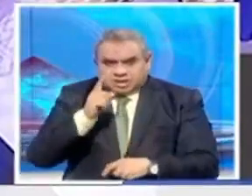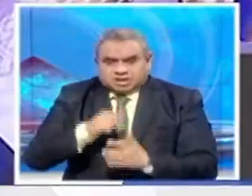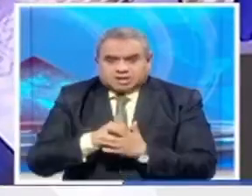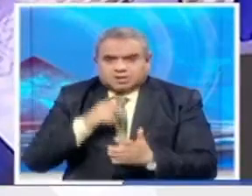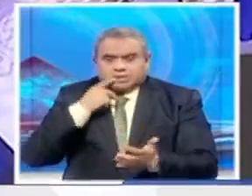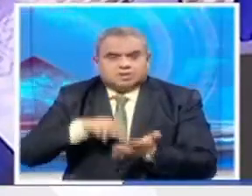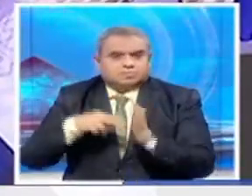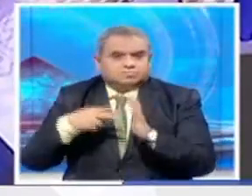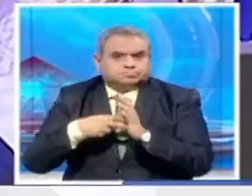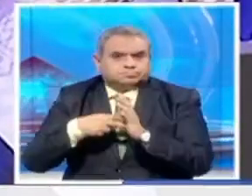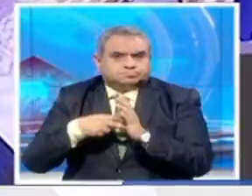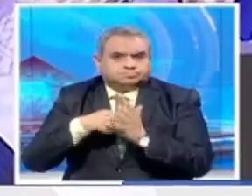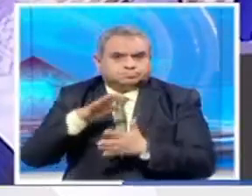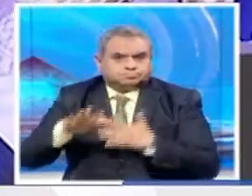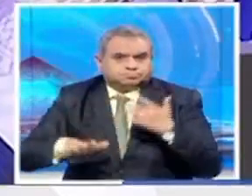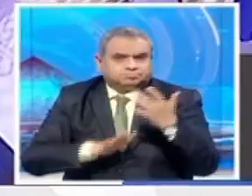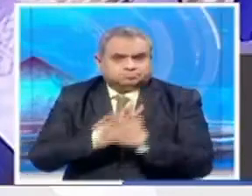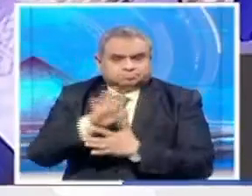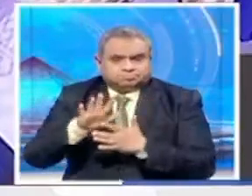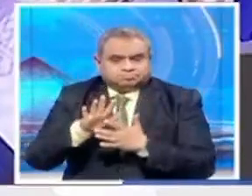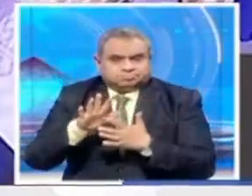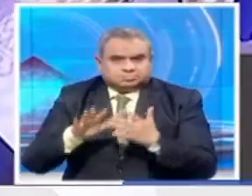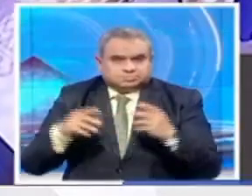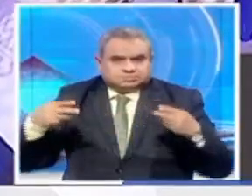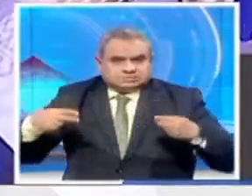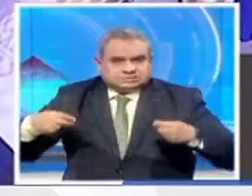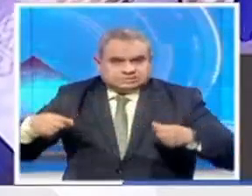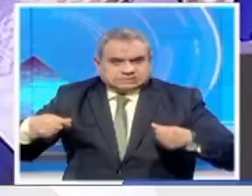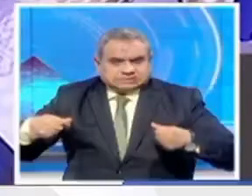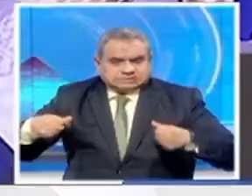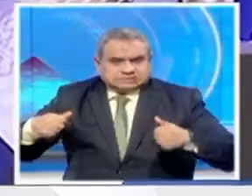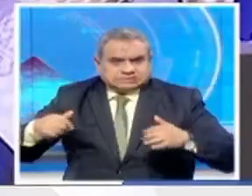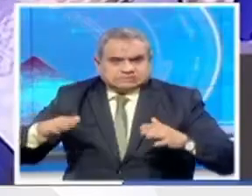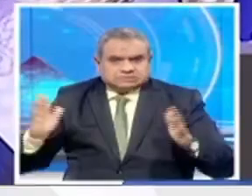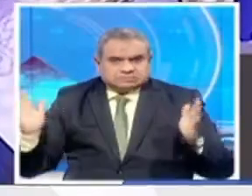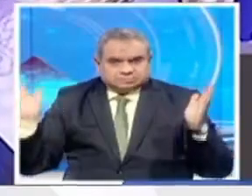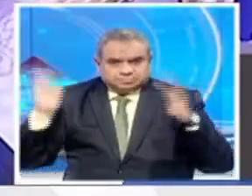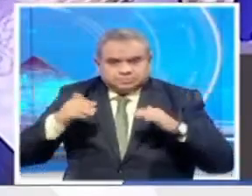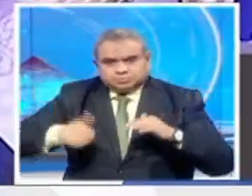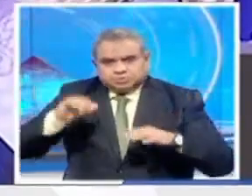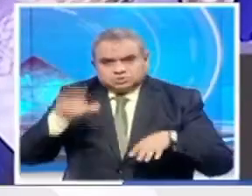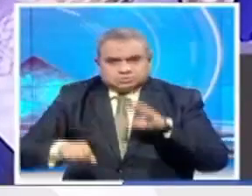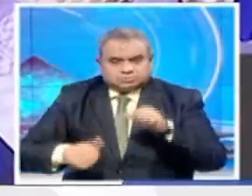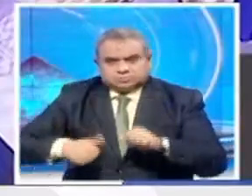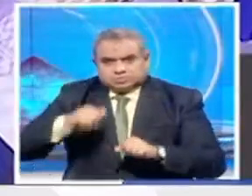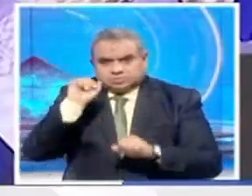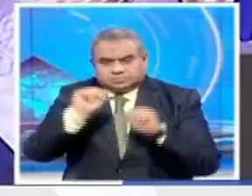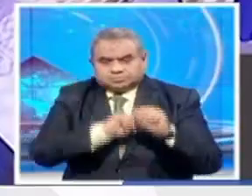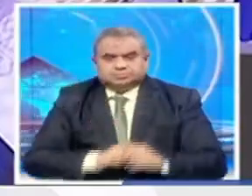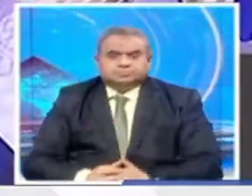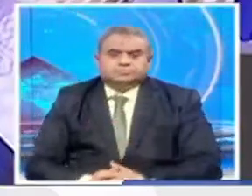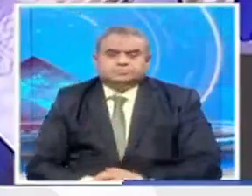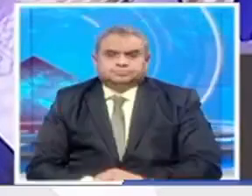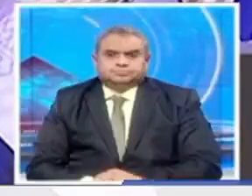كانت خلاص بقى نتيجة التعدي ده بقت الأمور خارج السيطرة،